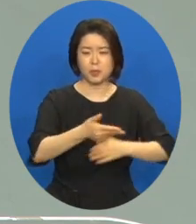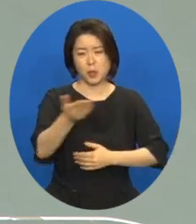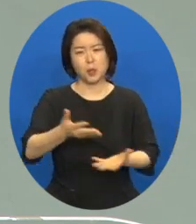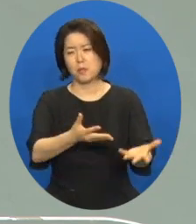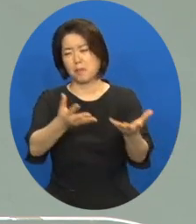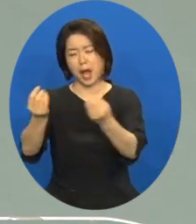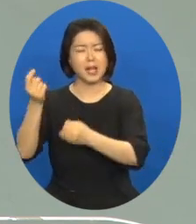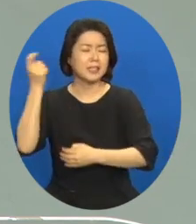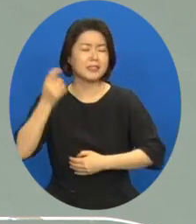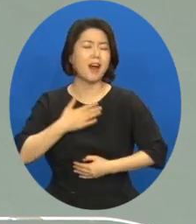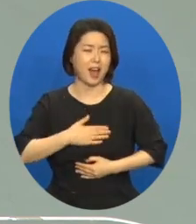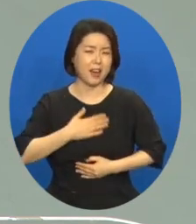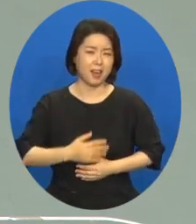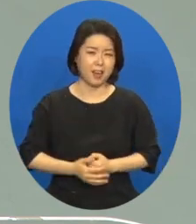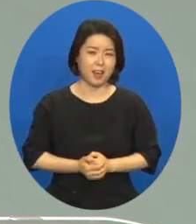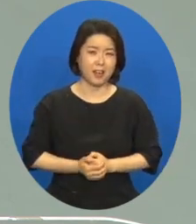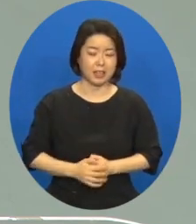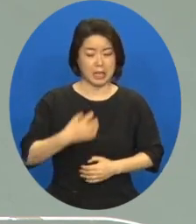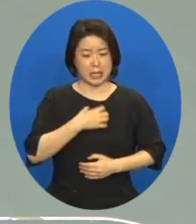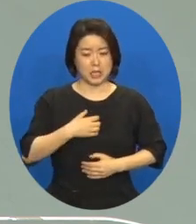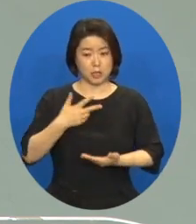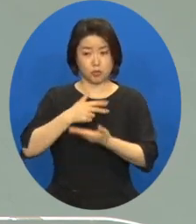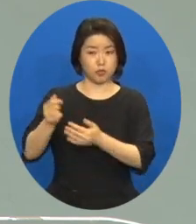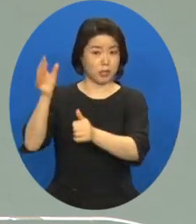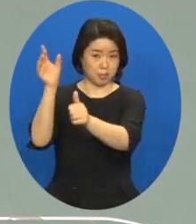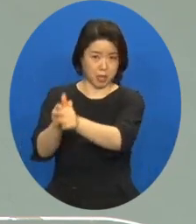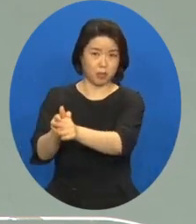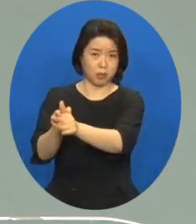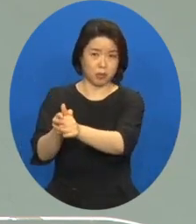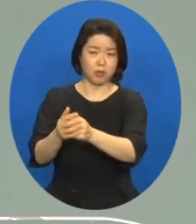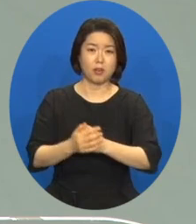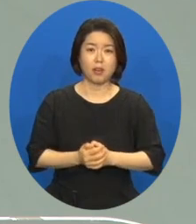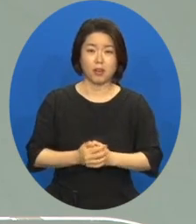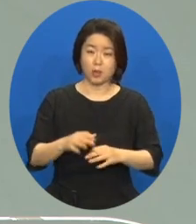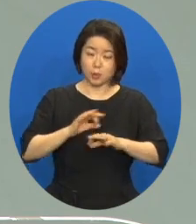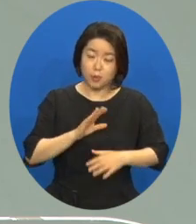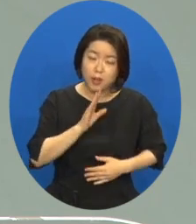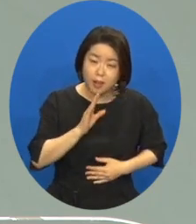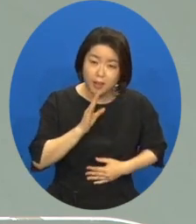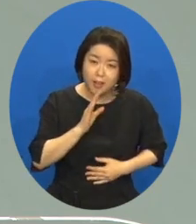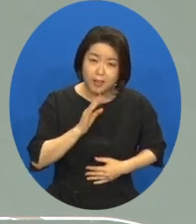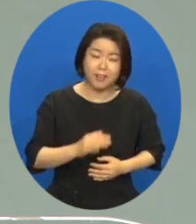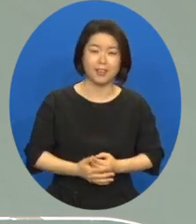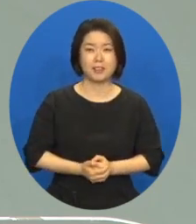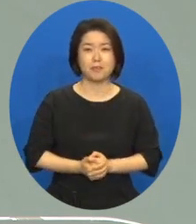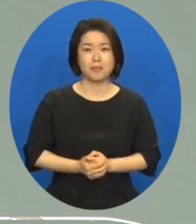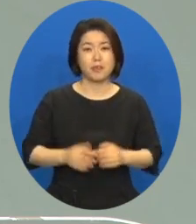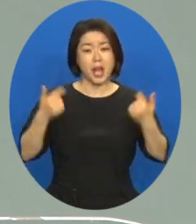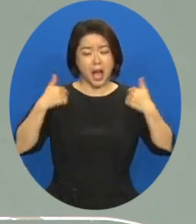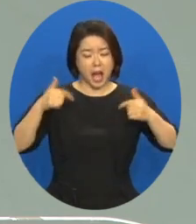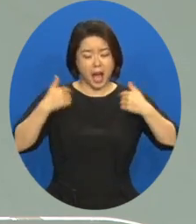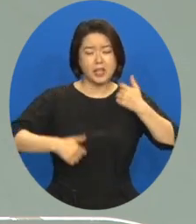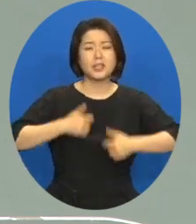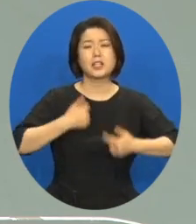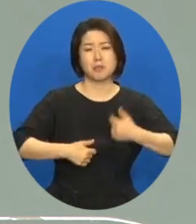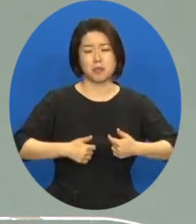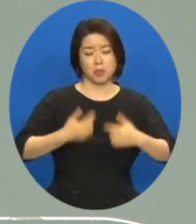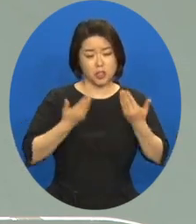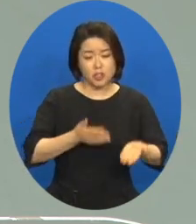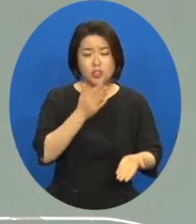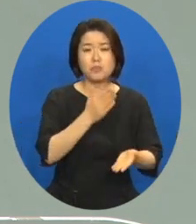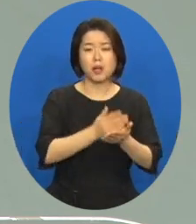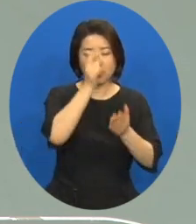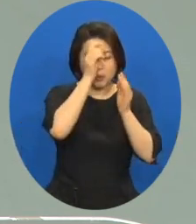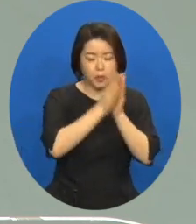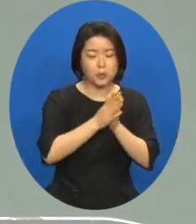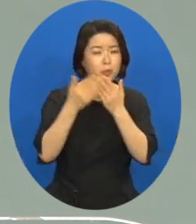거예요. 염려를 주께 맡겨버리라. 정말 놀랍잖아요. 항상 기뻐하라, 쉬지 말고 기도하라,